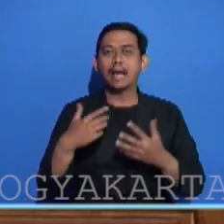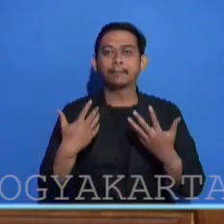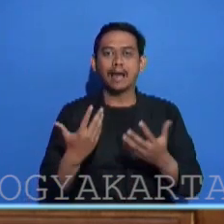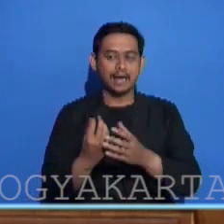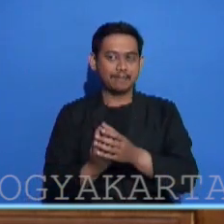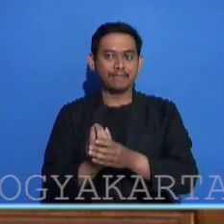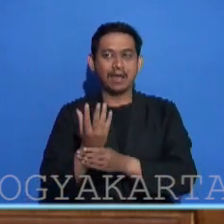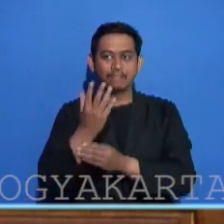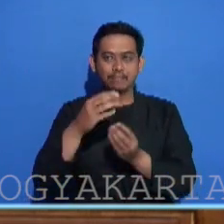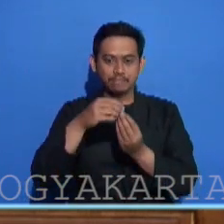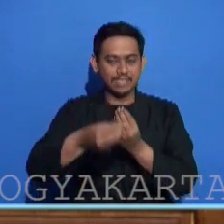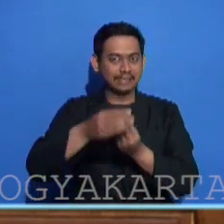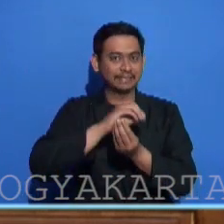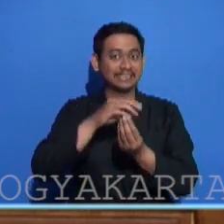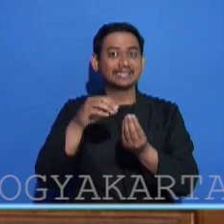budidaya